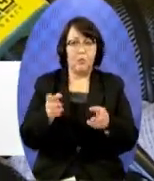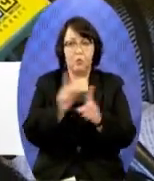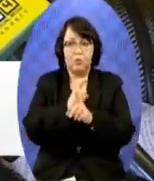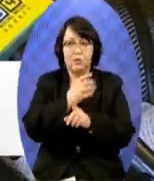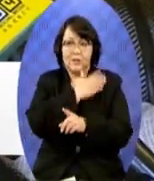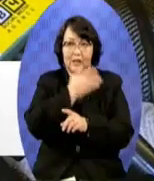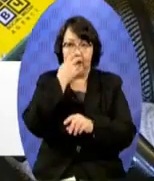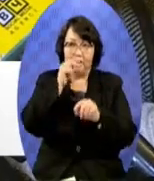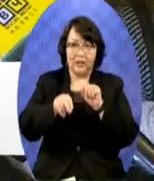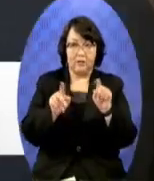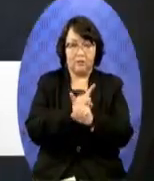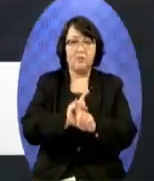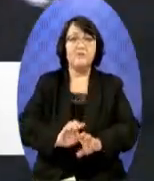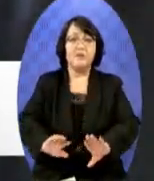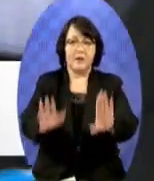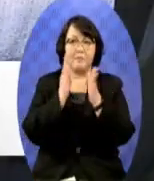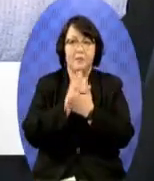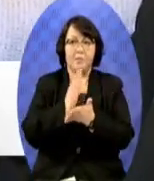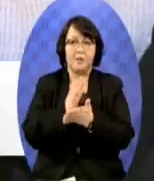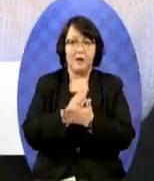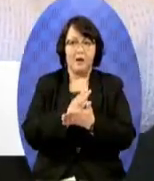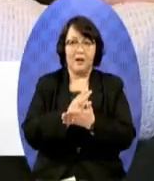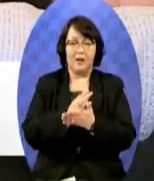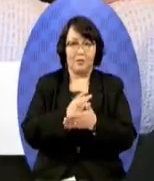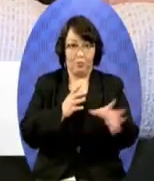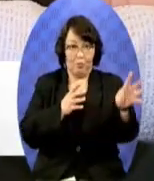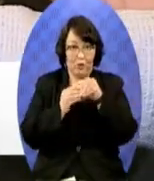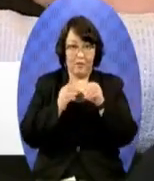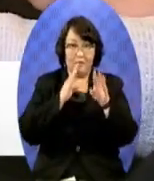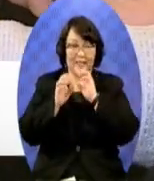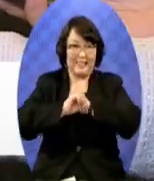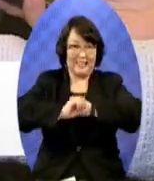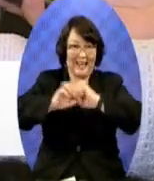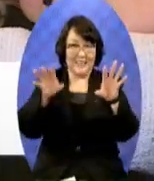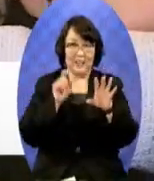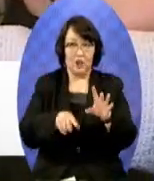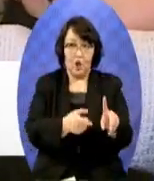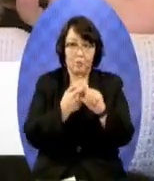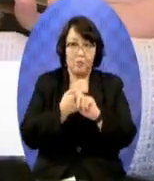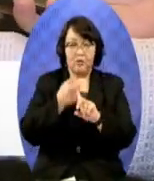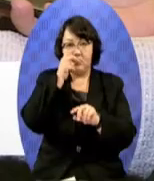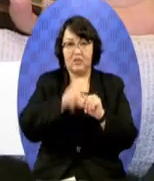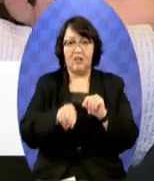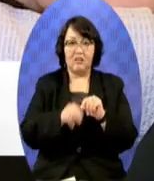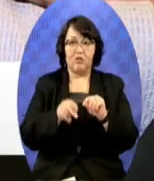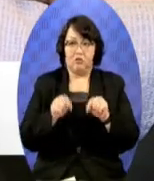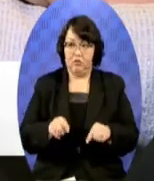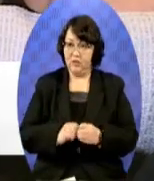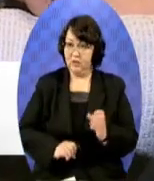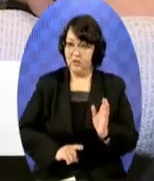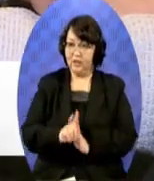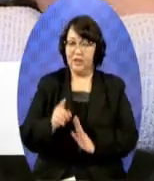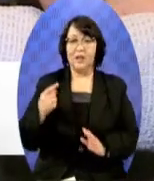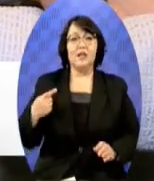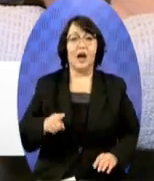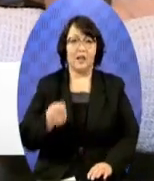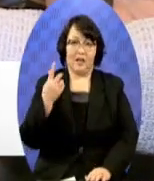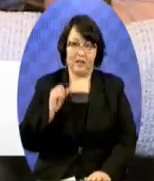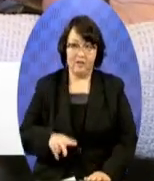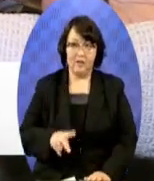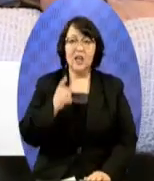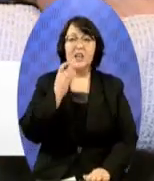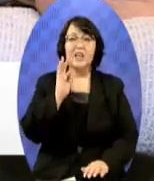зогсохгүй цааш үргэлжлүүлээ л явна. Бичлэгтэй холбоотой шалгалтуудыг өнөөдөрс эхлээд хийнэ. Ягагтгүйл хэрэг үртгэлт